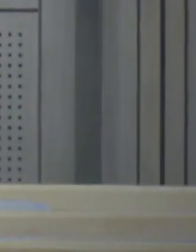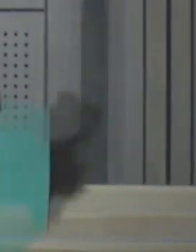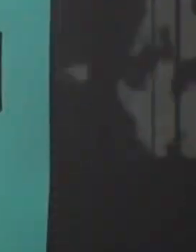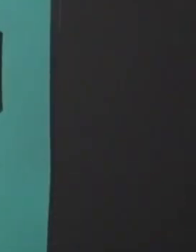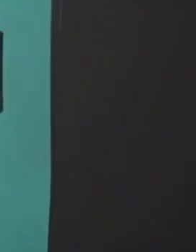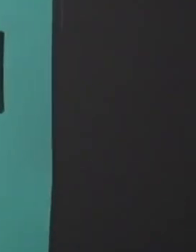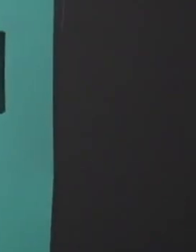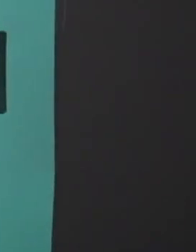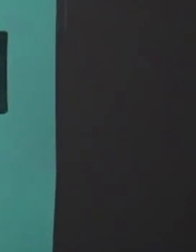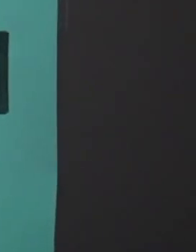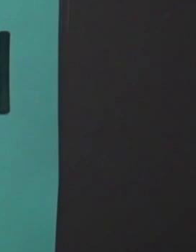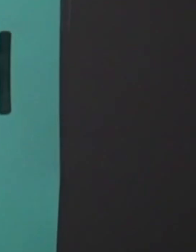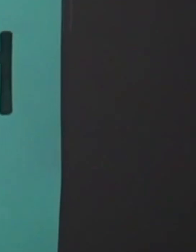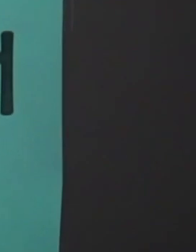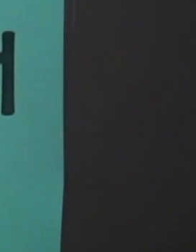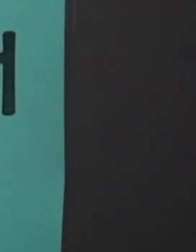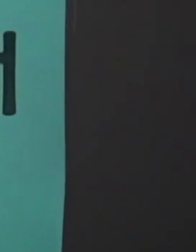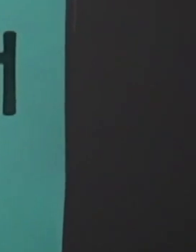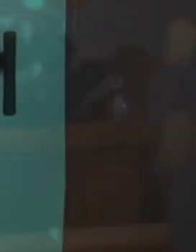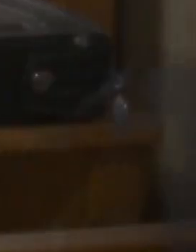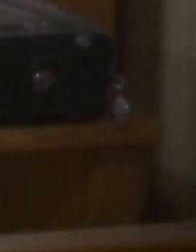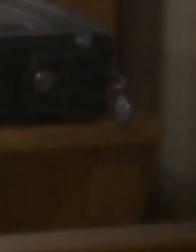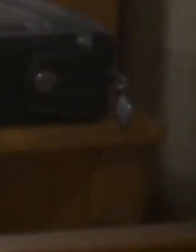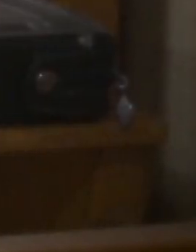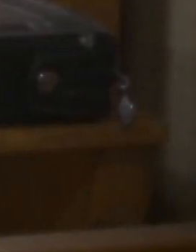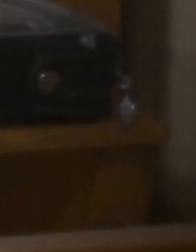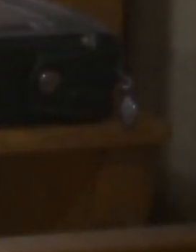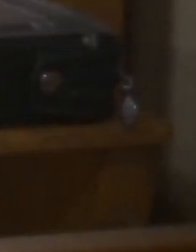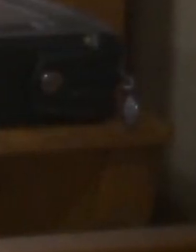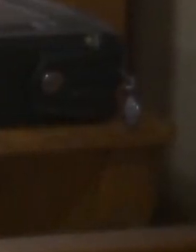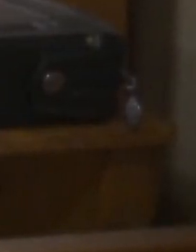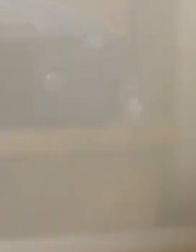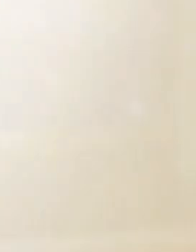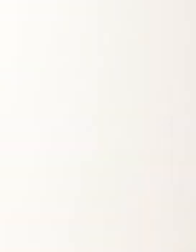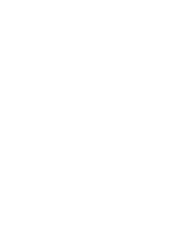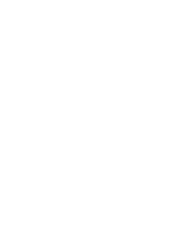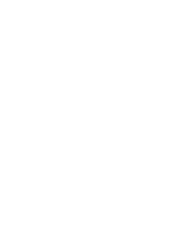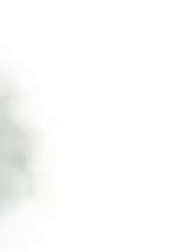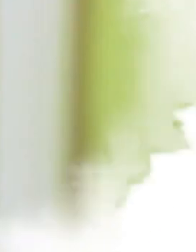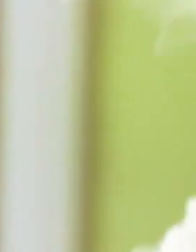속에서 우리의 영적 호흡을 끊어져 갑니다